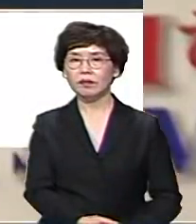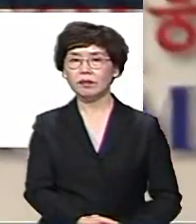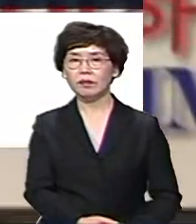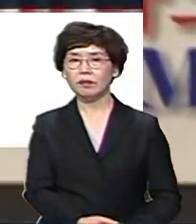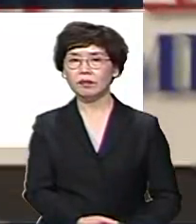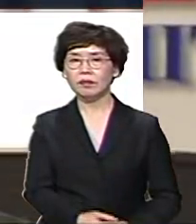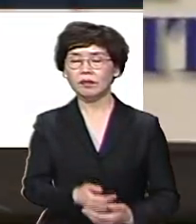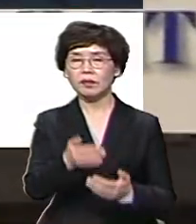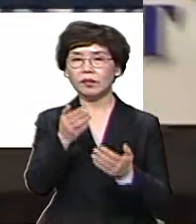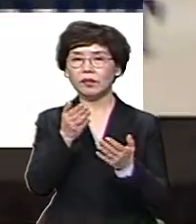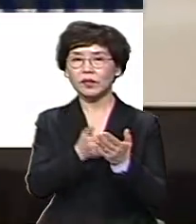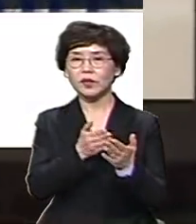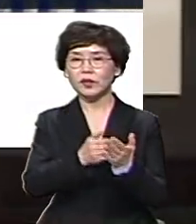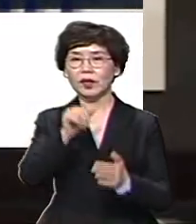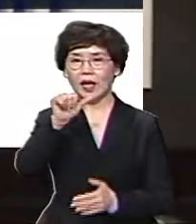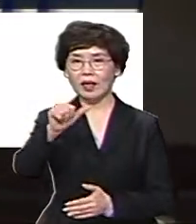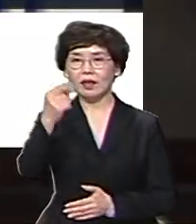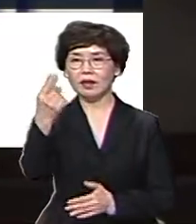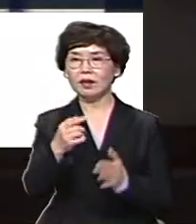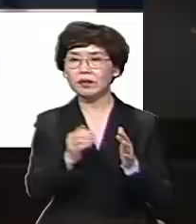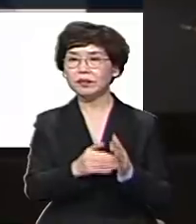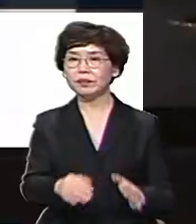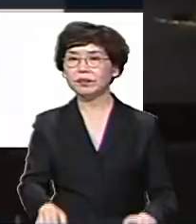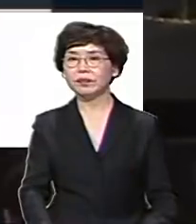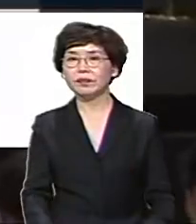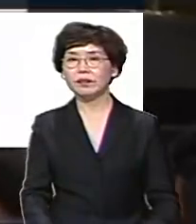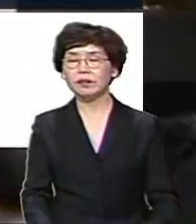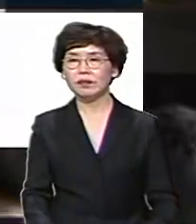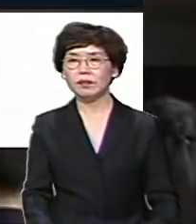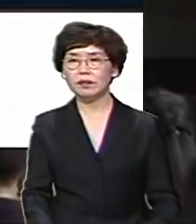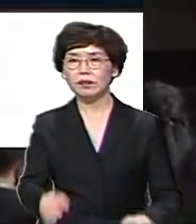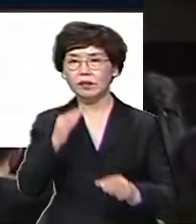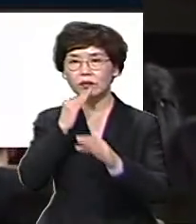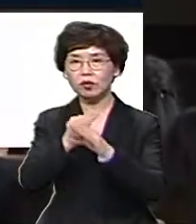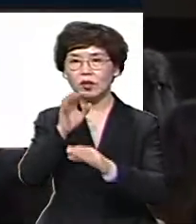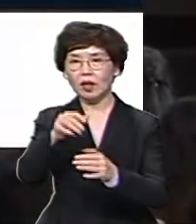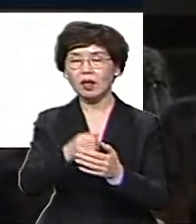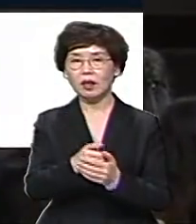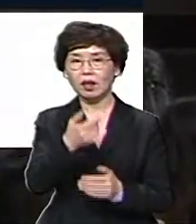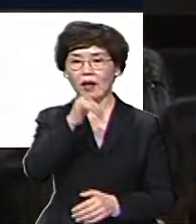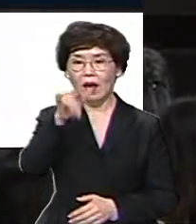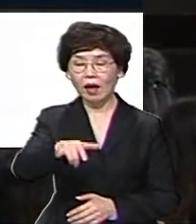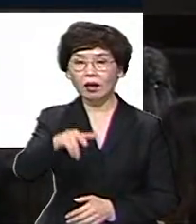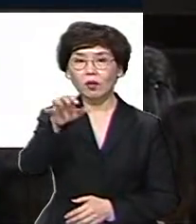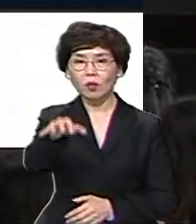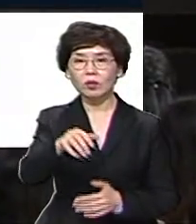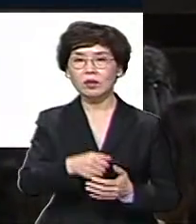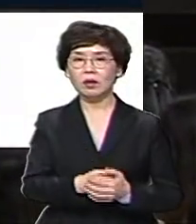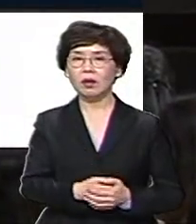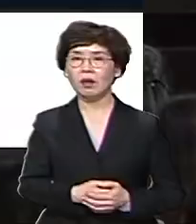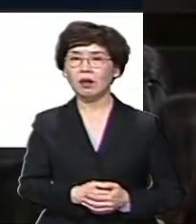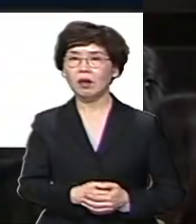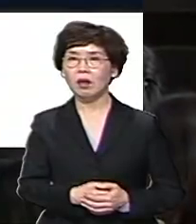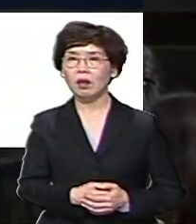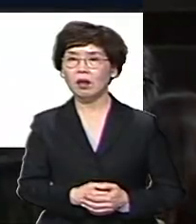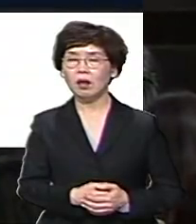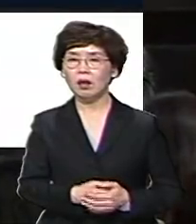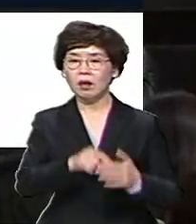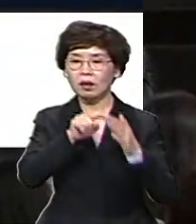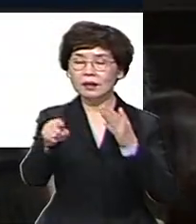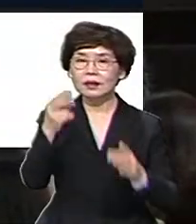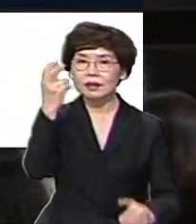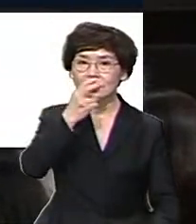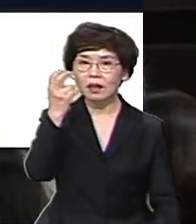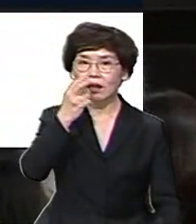얘기했습니다. 그리고 나중에 알았다고 합니다. 유선 분 질문하세요. 예, 뒤에 계신 분. No, in the back, behind you. Thank you. 그 뒤에